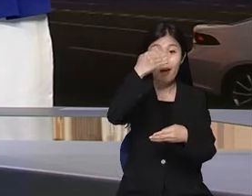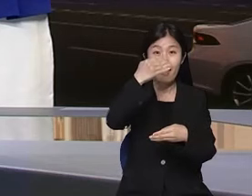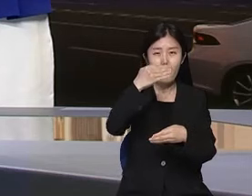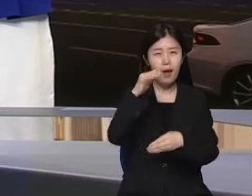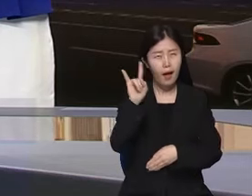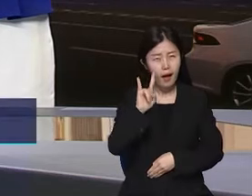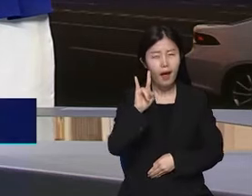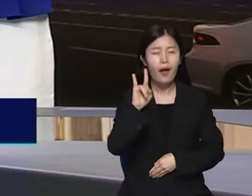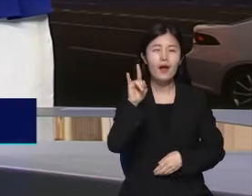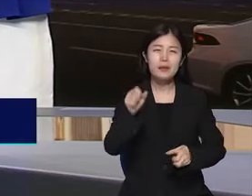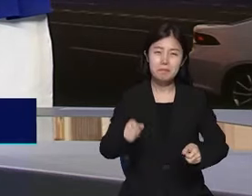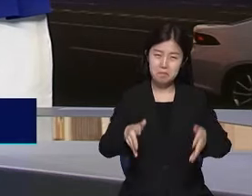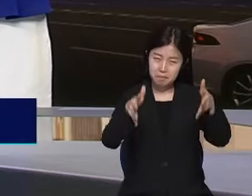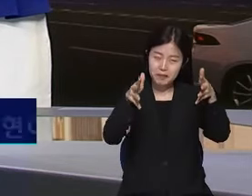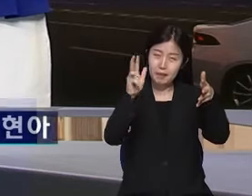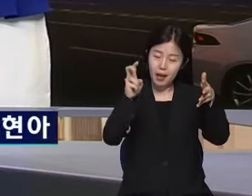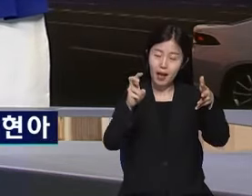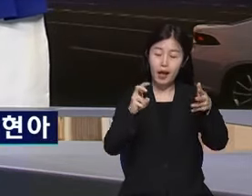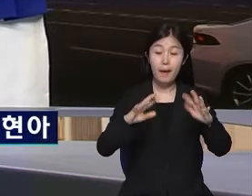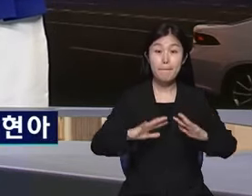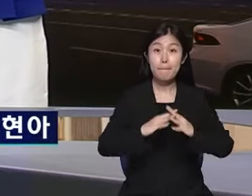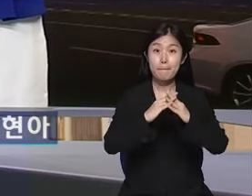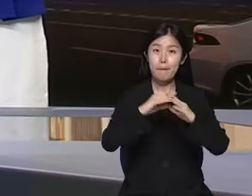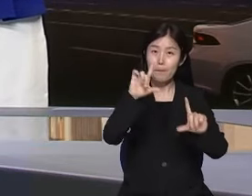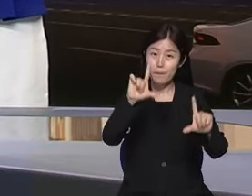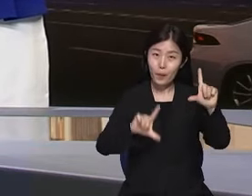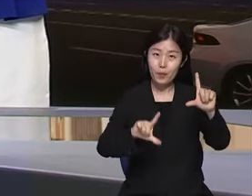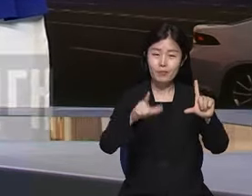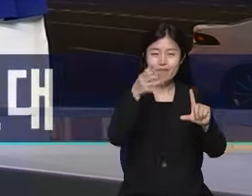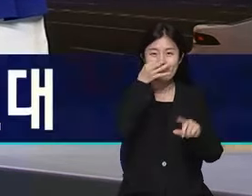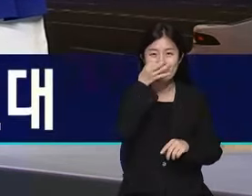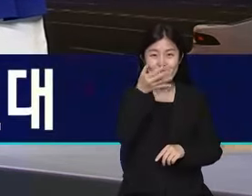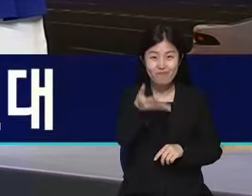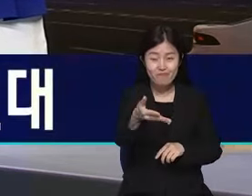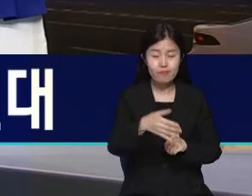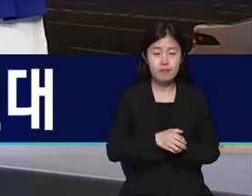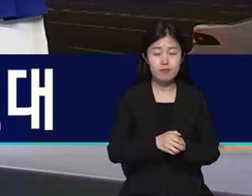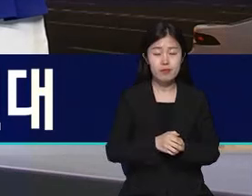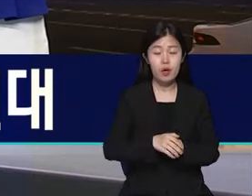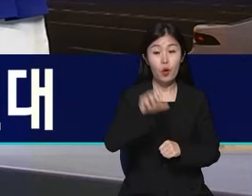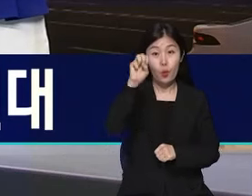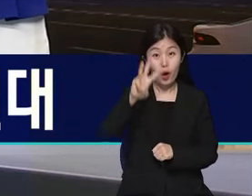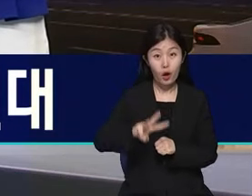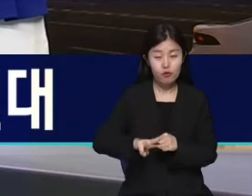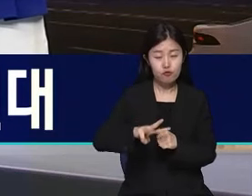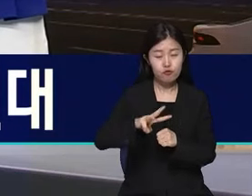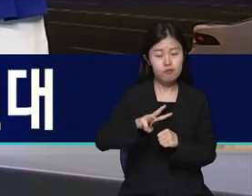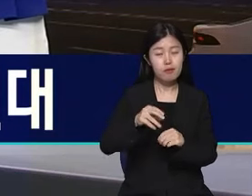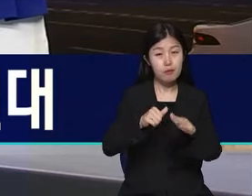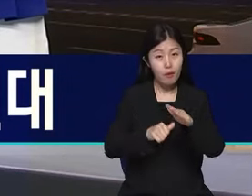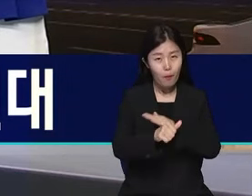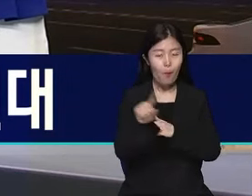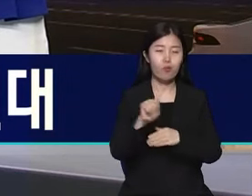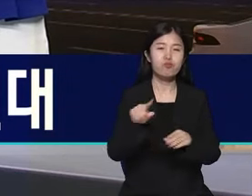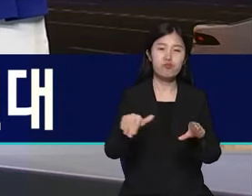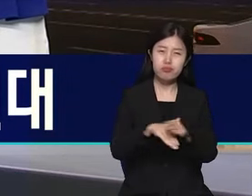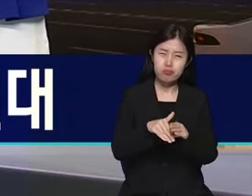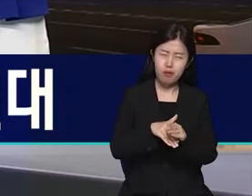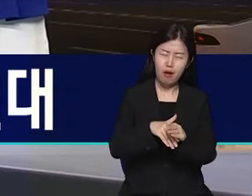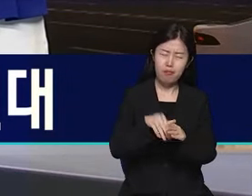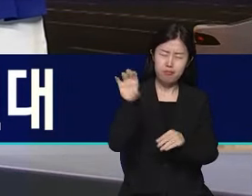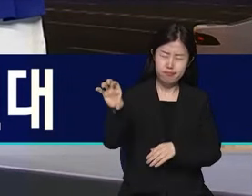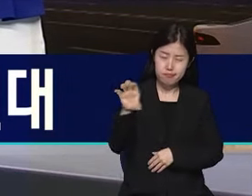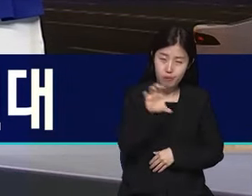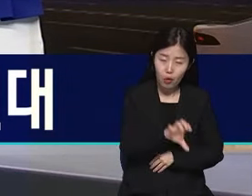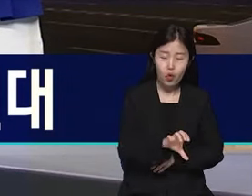광주가 건축 디자인을 공개했습니다. 문화도시 광주의 상징성을 내세워 전통과 현대, 미래를 한 건물에